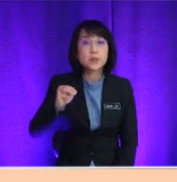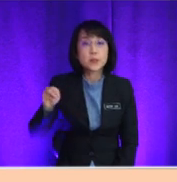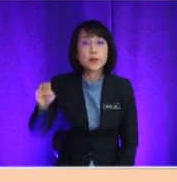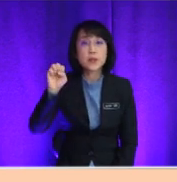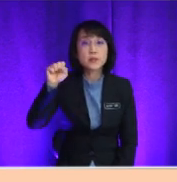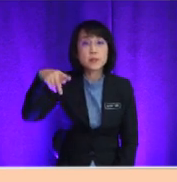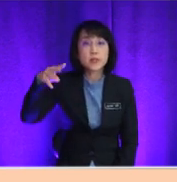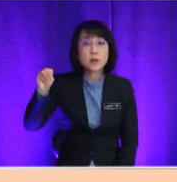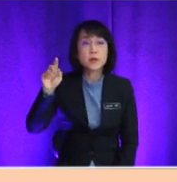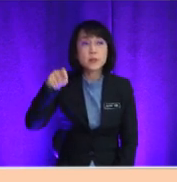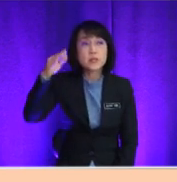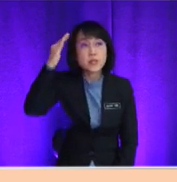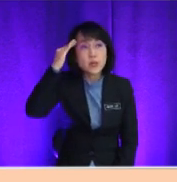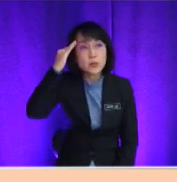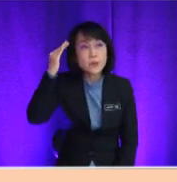peraturan